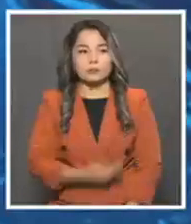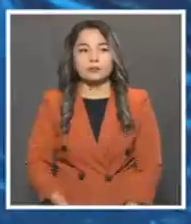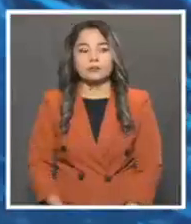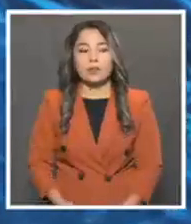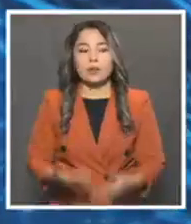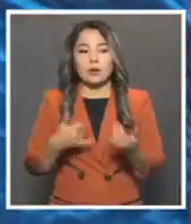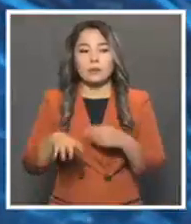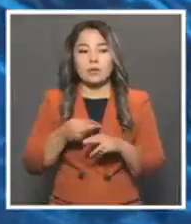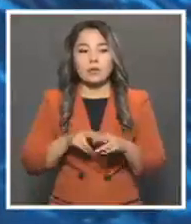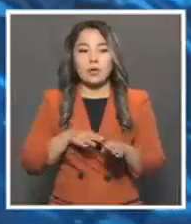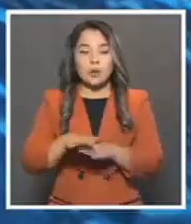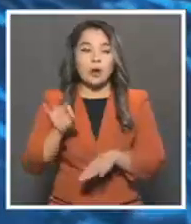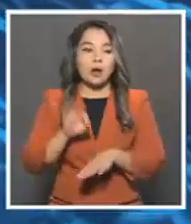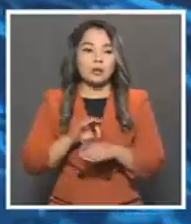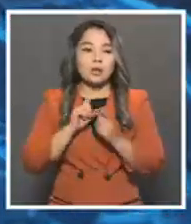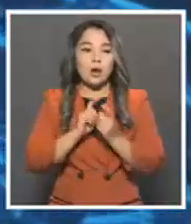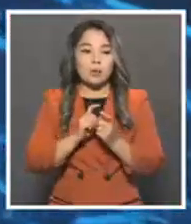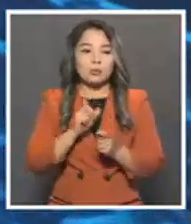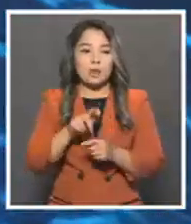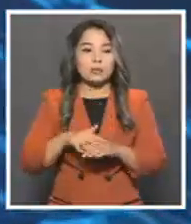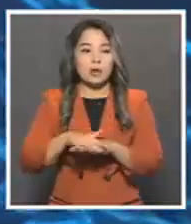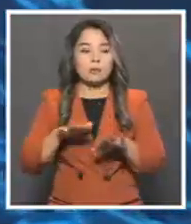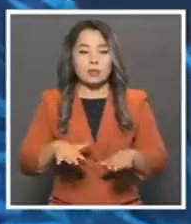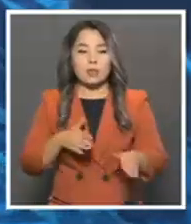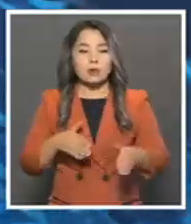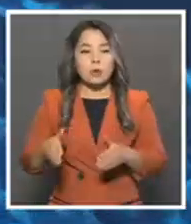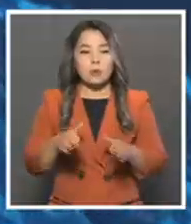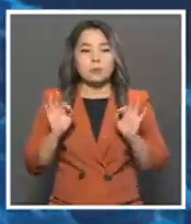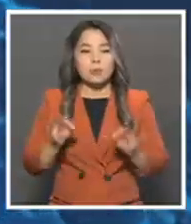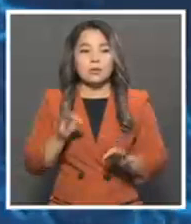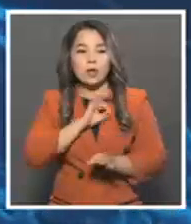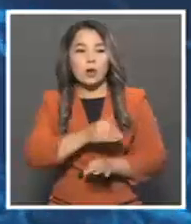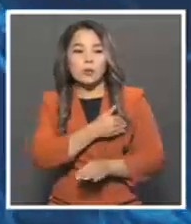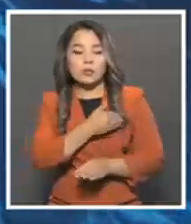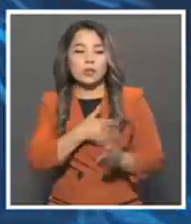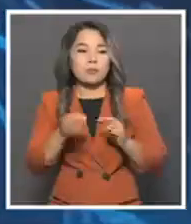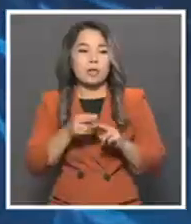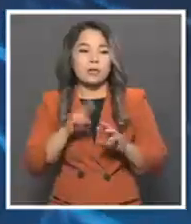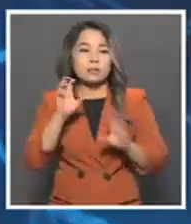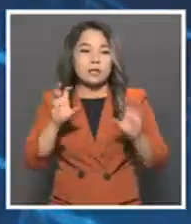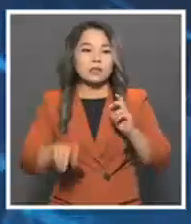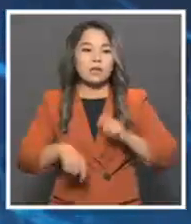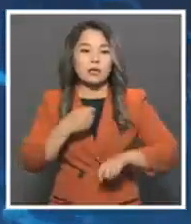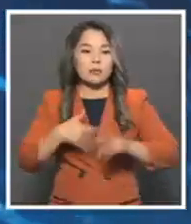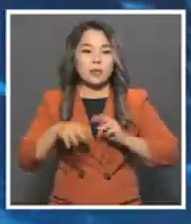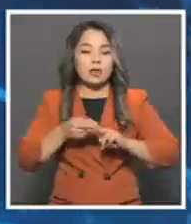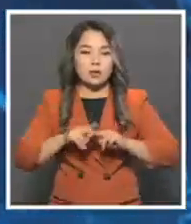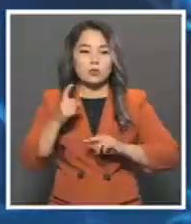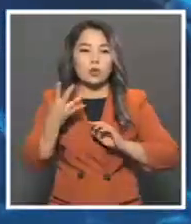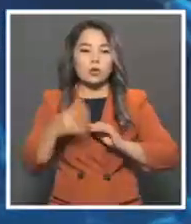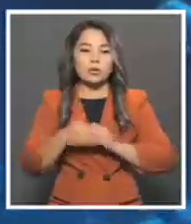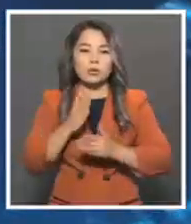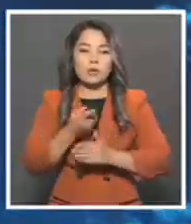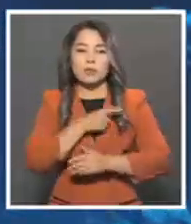Енді толығырақ, аурумен арпаласудың орнына арам жолмен ақша тапқан елімізде заңсыз дәрі-дәрмек сатқан 140-қа жуық медицина